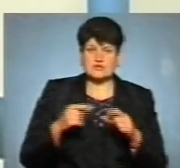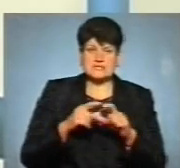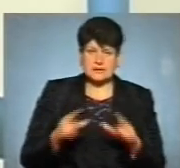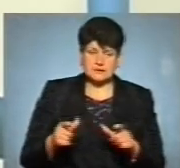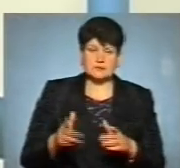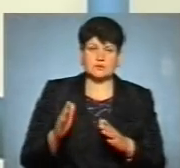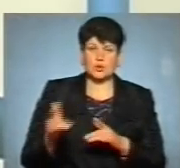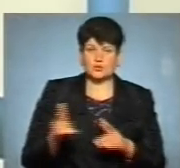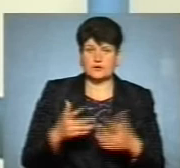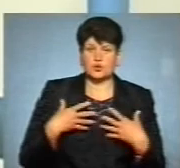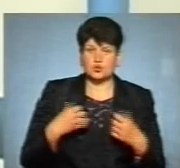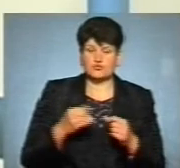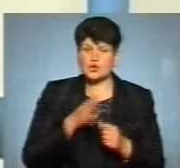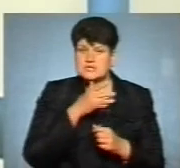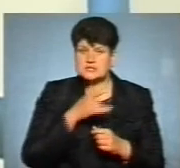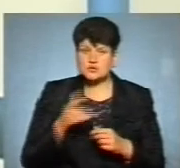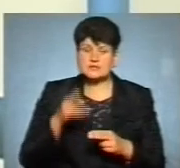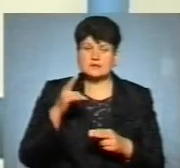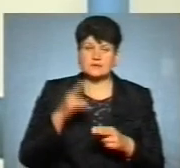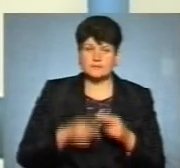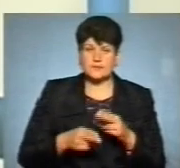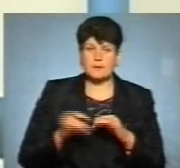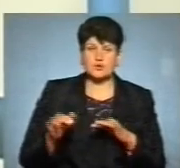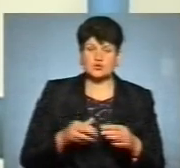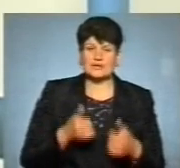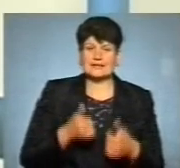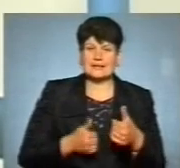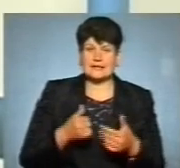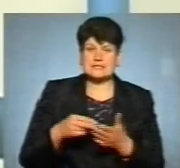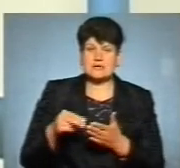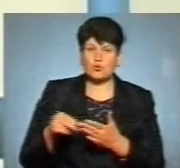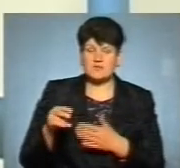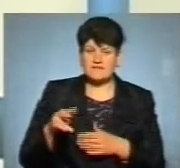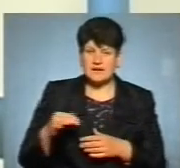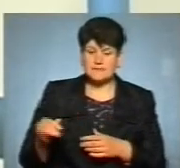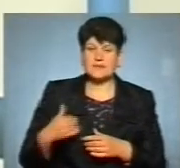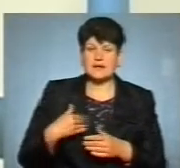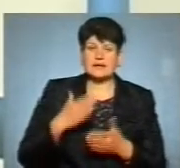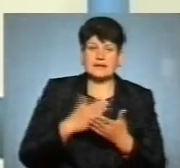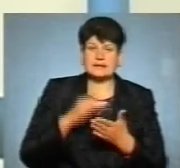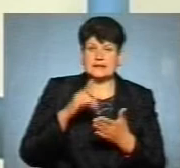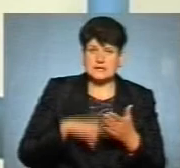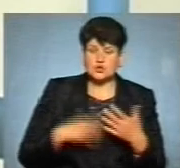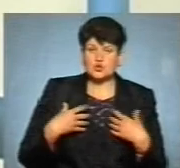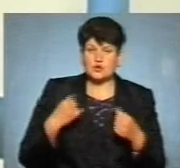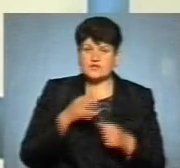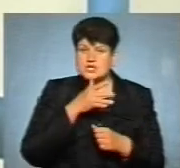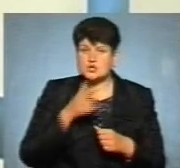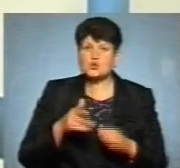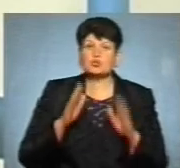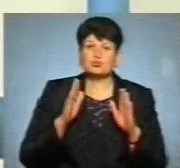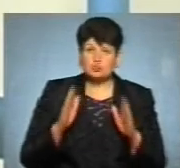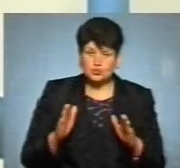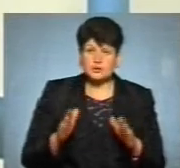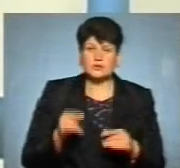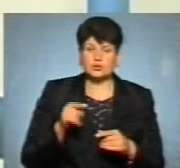до оздоровчого сезону, завершувати процедури тендерних закупівель. Так що є надія, що все-таки оздоровчий сезон буде. І через те